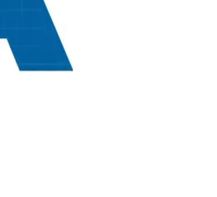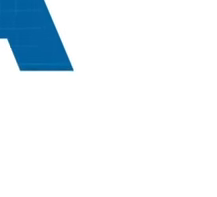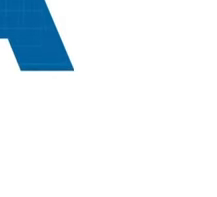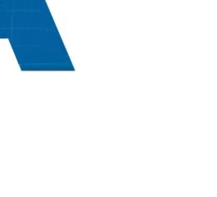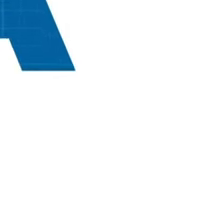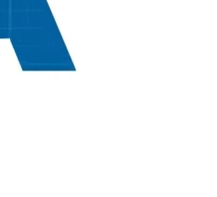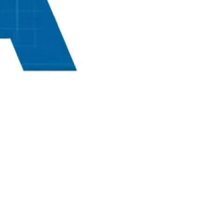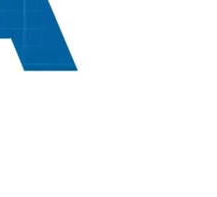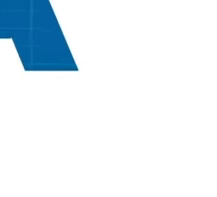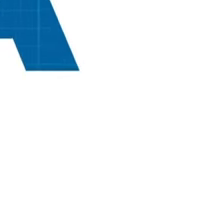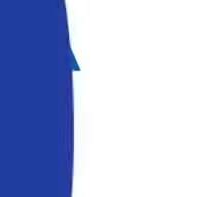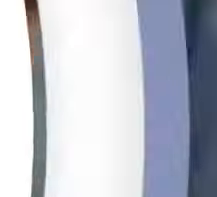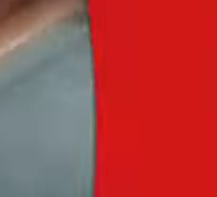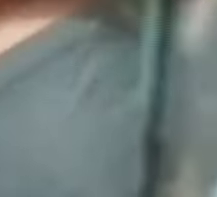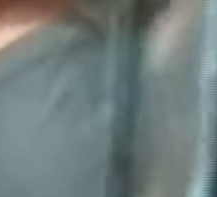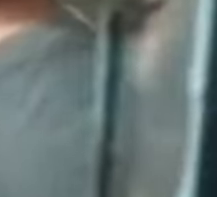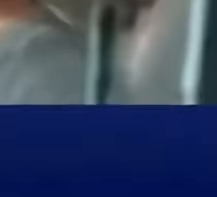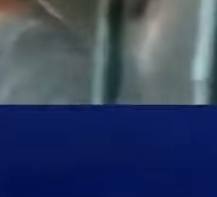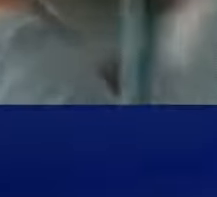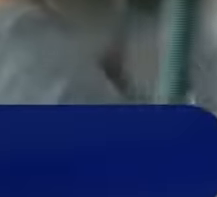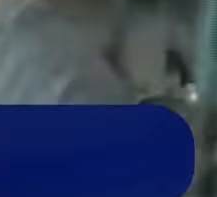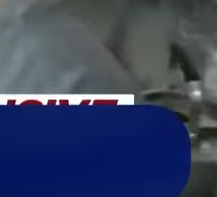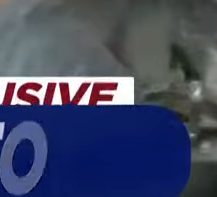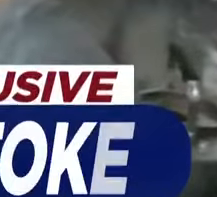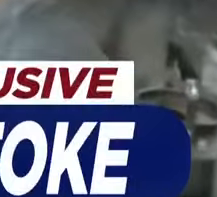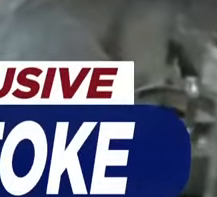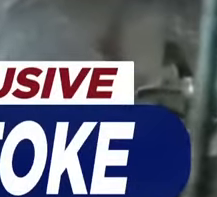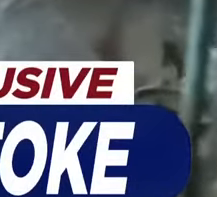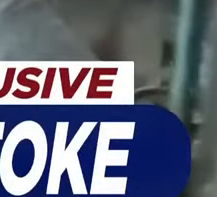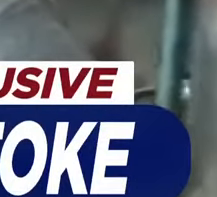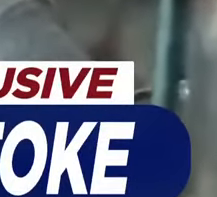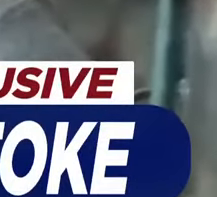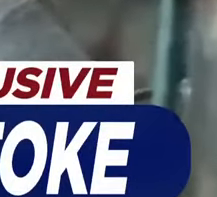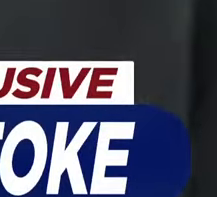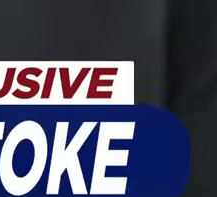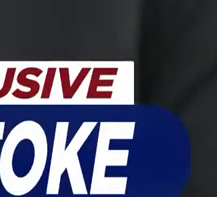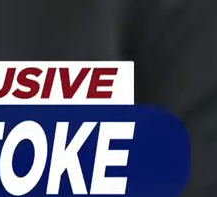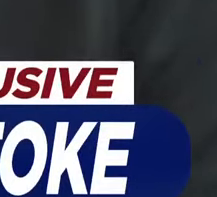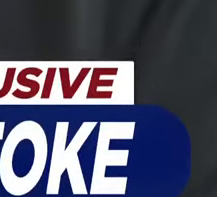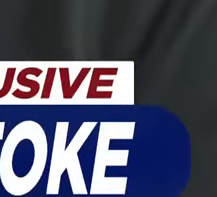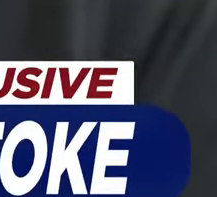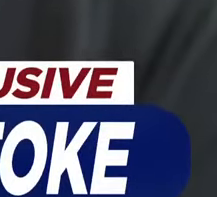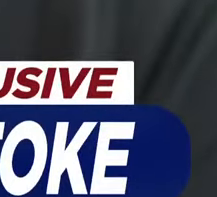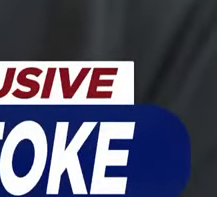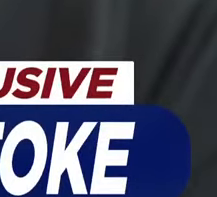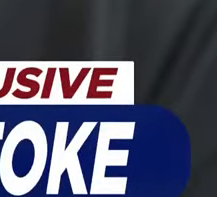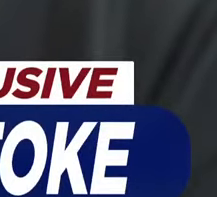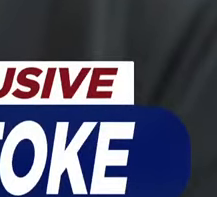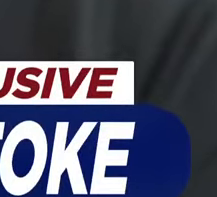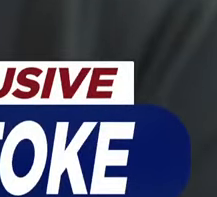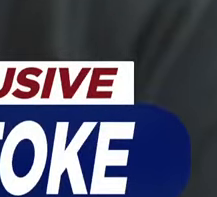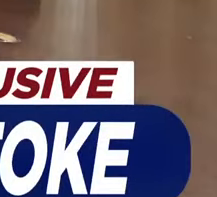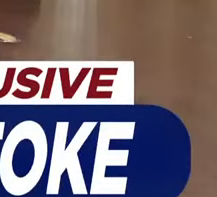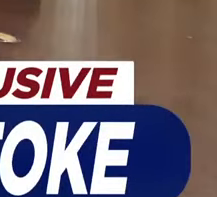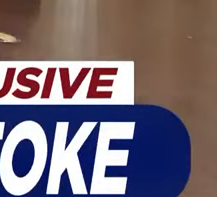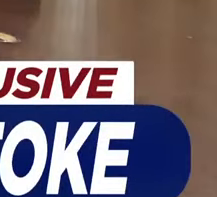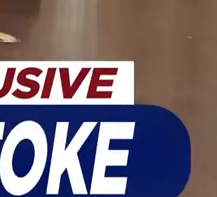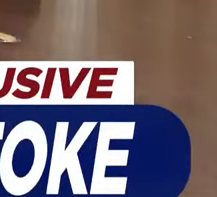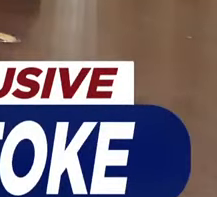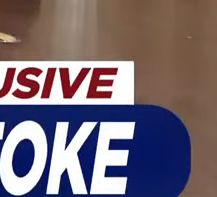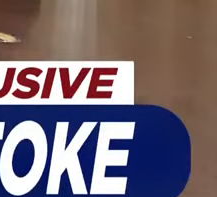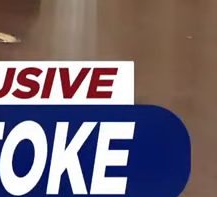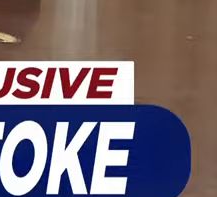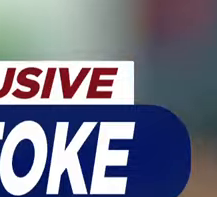yung mga nagbabaga, balitang, exclusive, scammer, nagparitoke ng